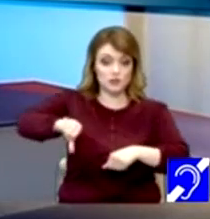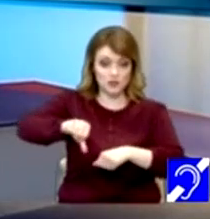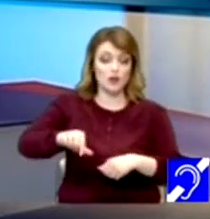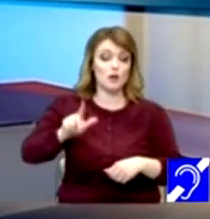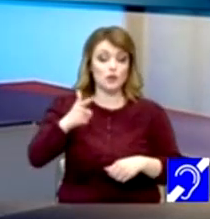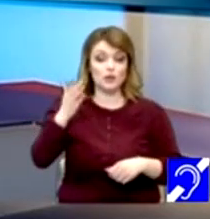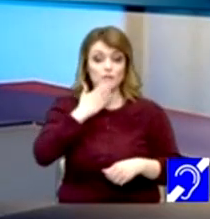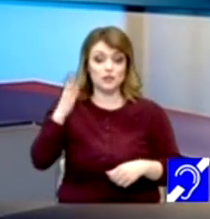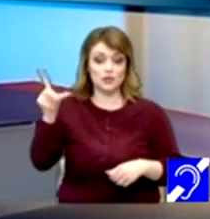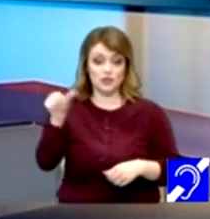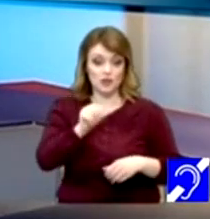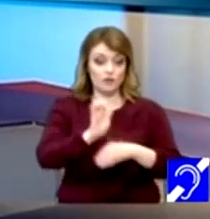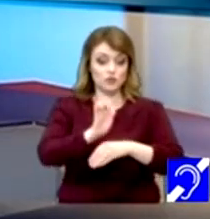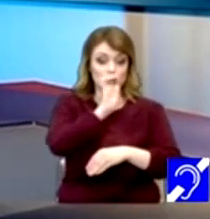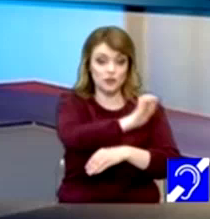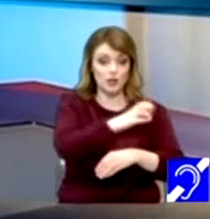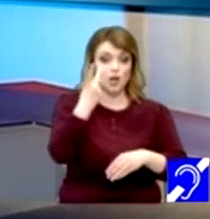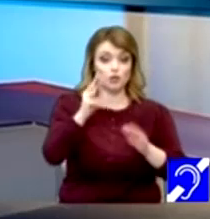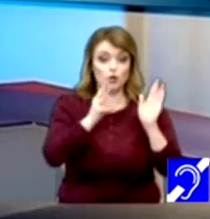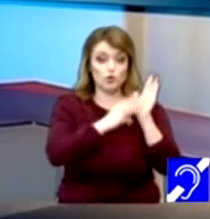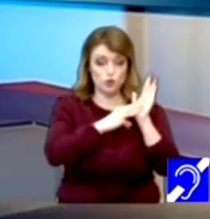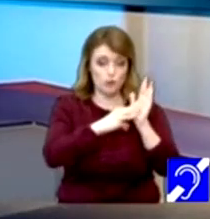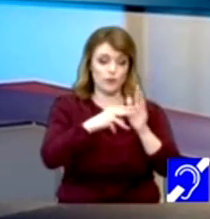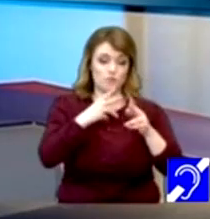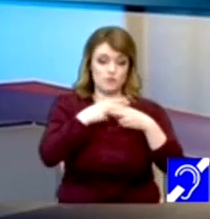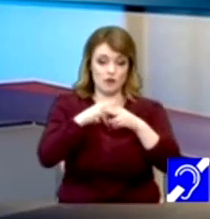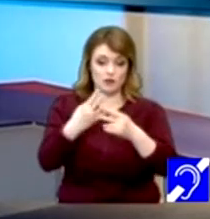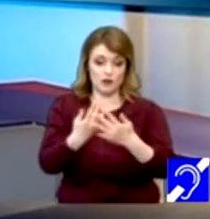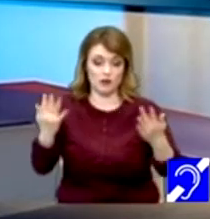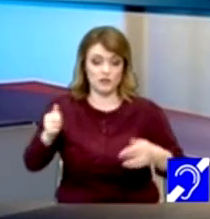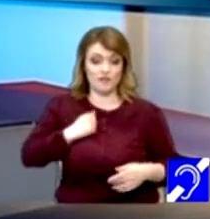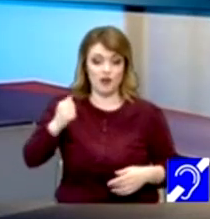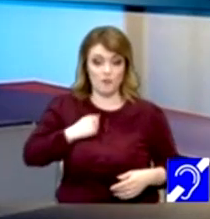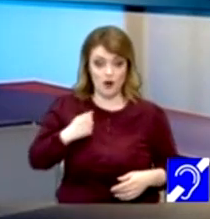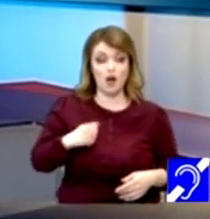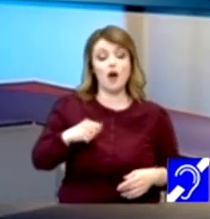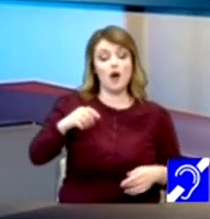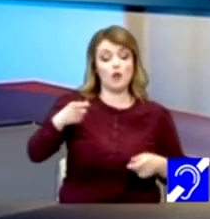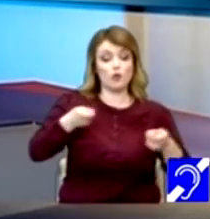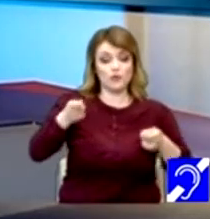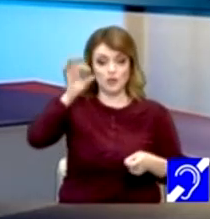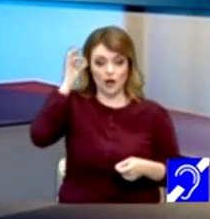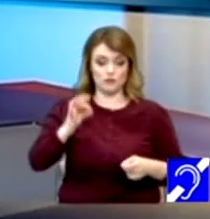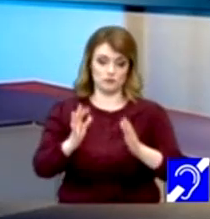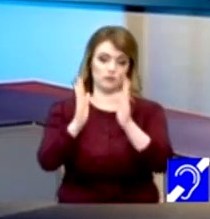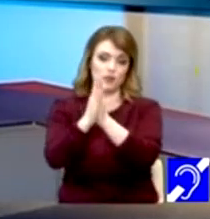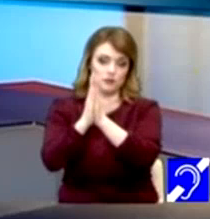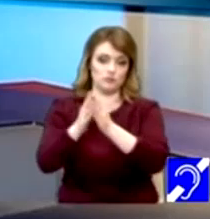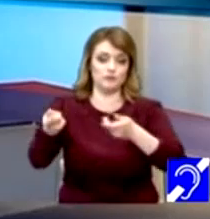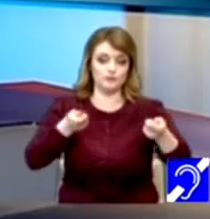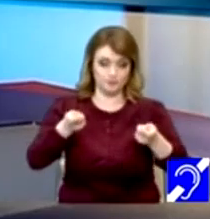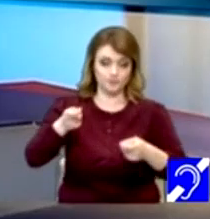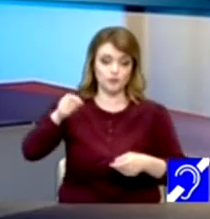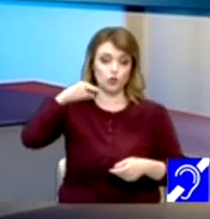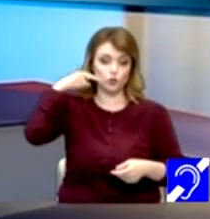ultima săptămână 28 de batalioane la graniță. Cancelarul Germaniei, Angela Merkel, i-a cerut președintelui rus,